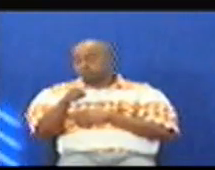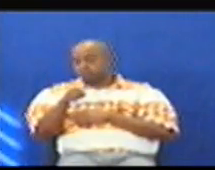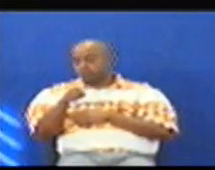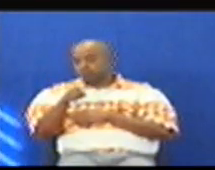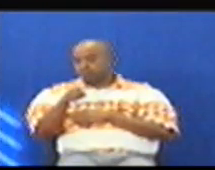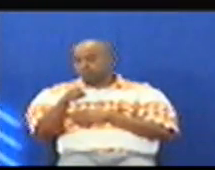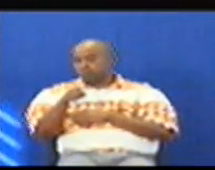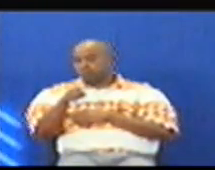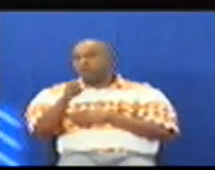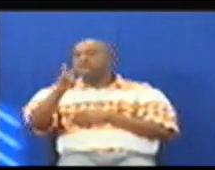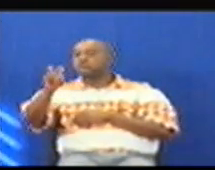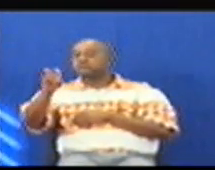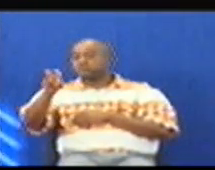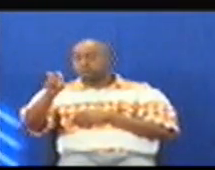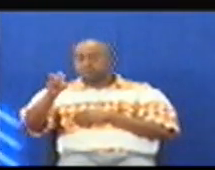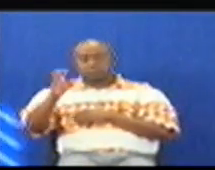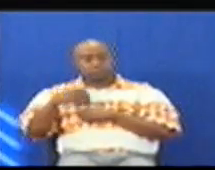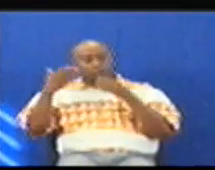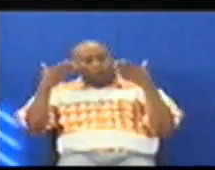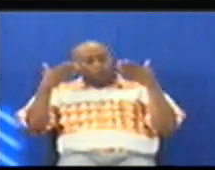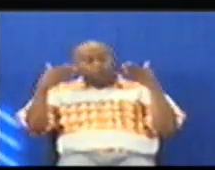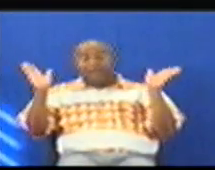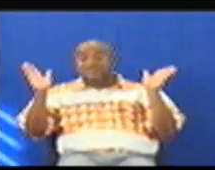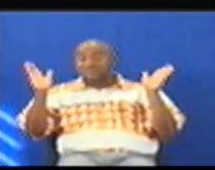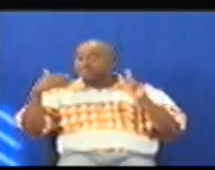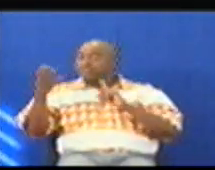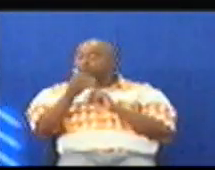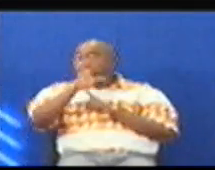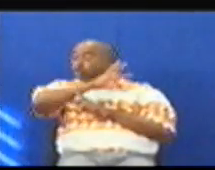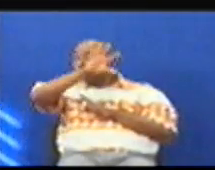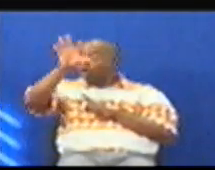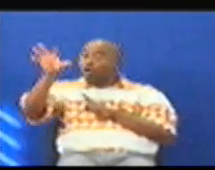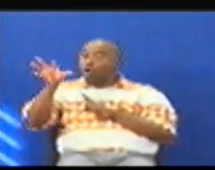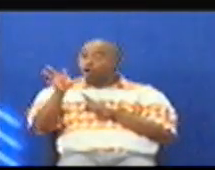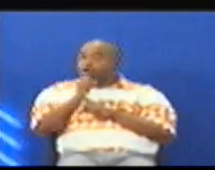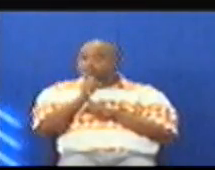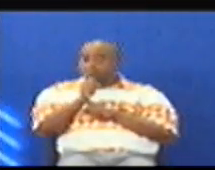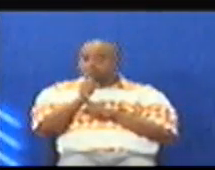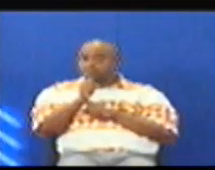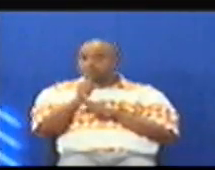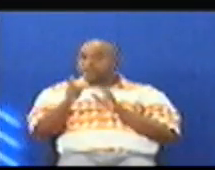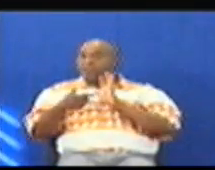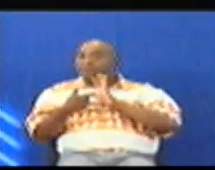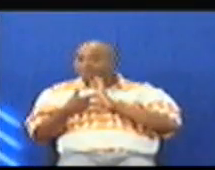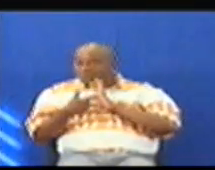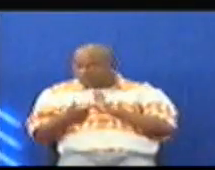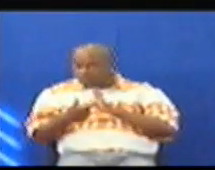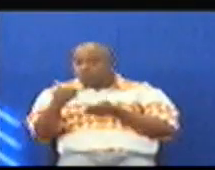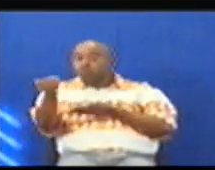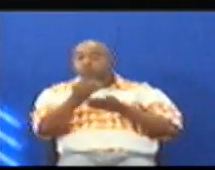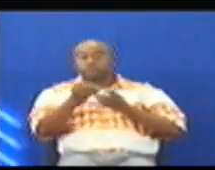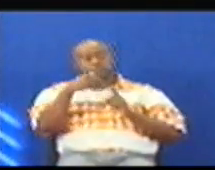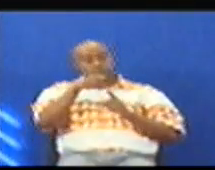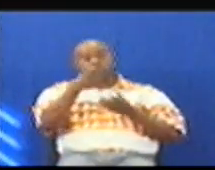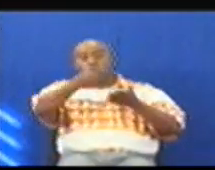mfano ninapozungumza hapa, ni wazi kabisa projection revenue zote tulizoziweka kwa hasa katika, kwa mfano, swala la corporate tax, it's obvious